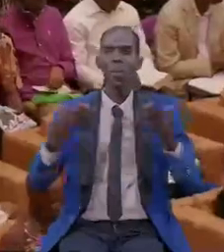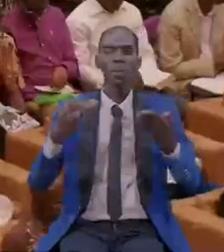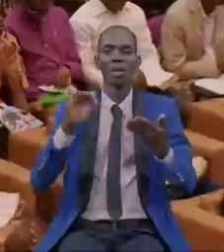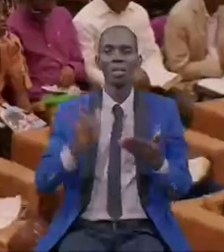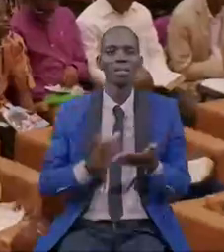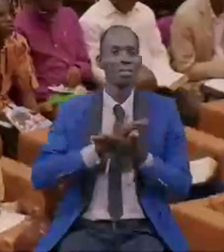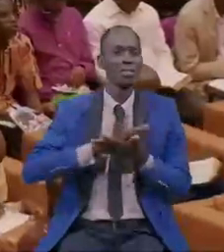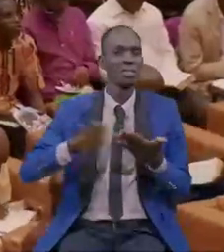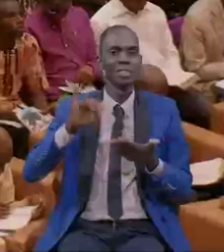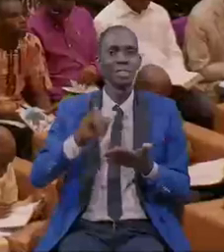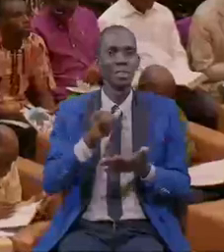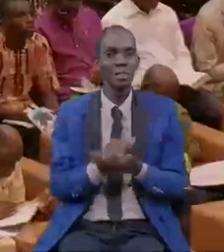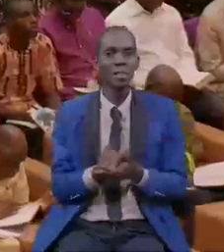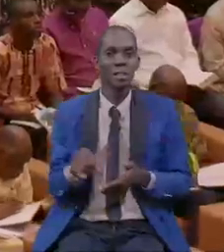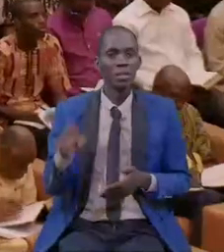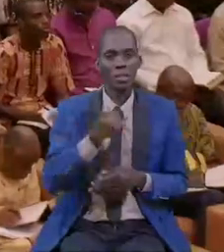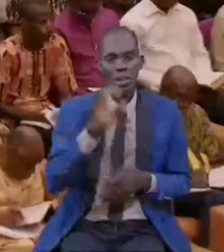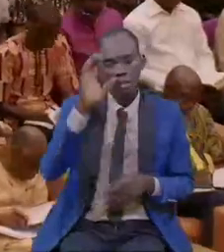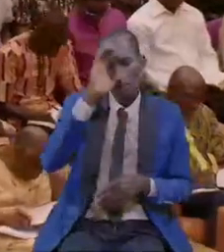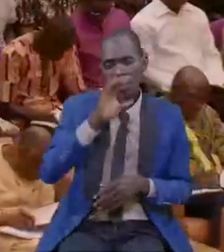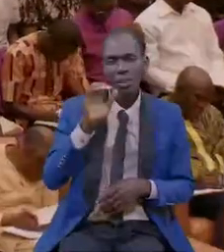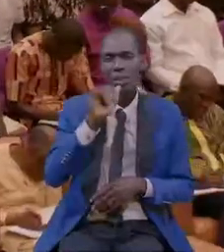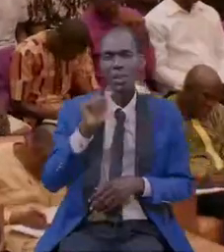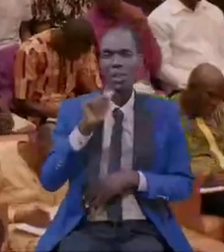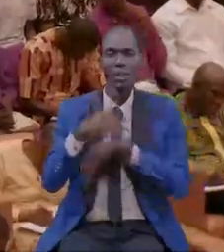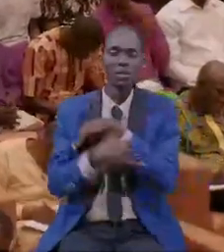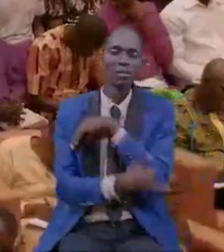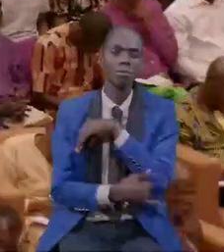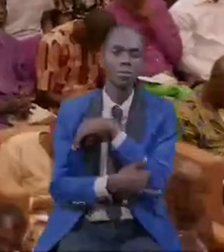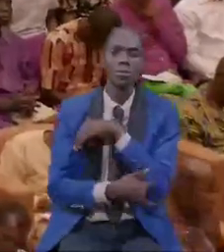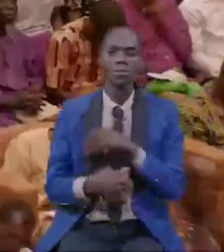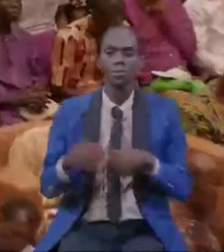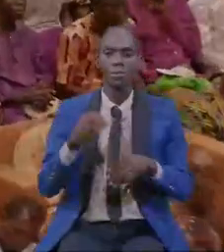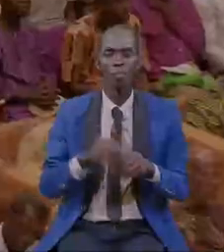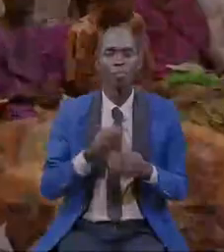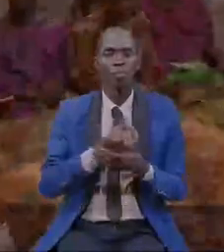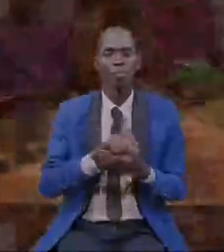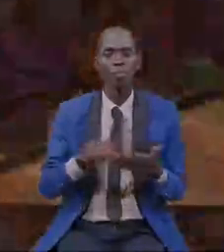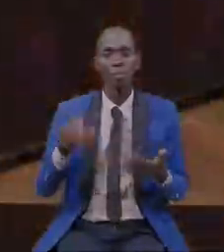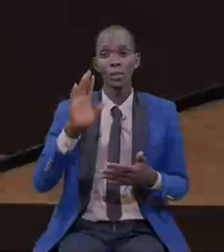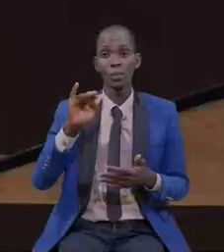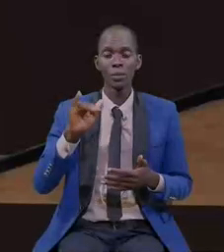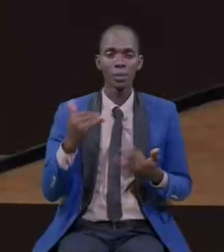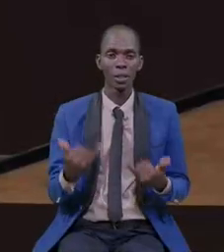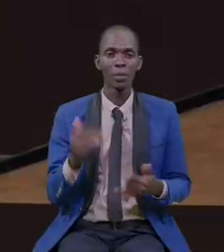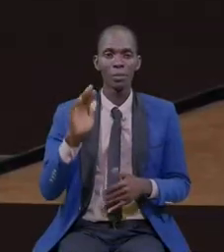cherche une patrie verset 15